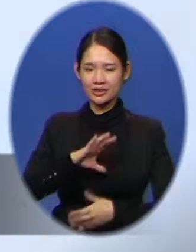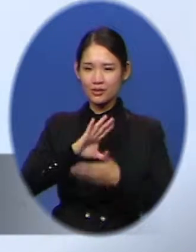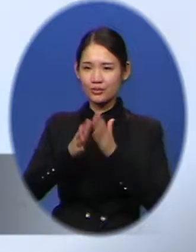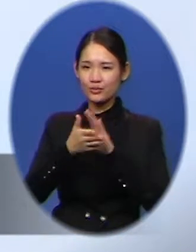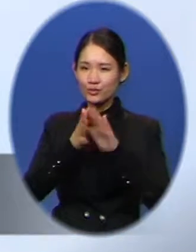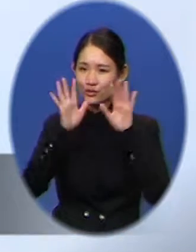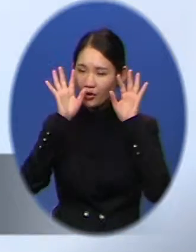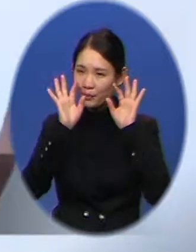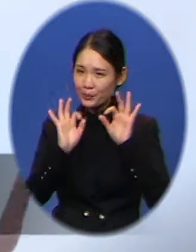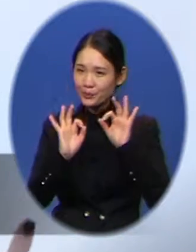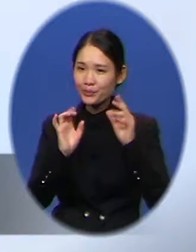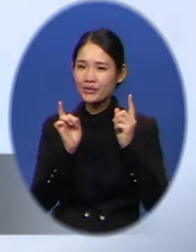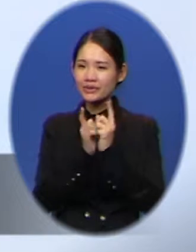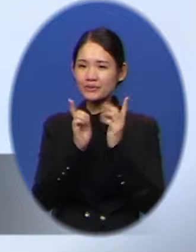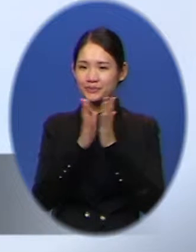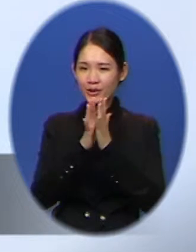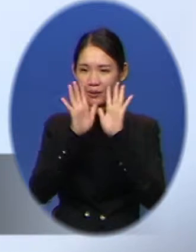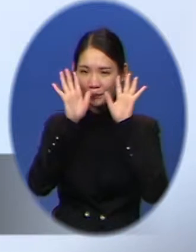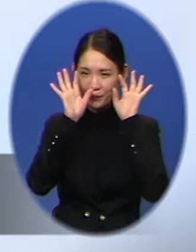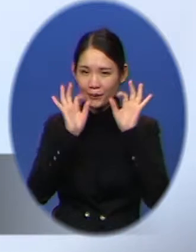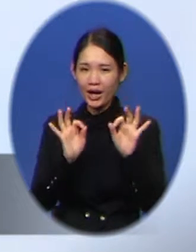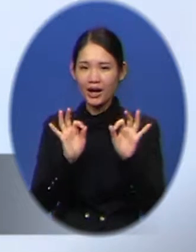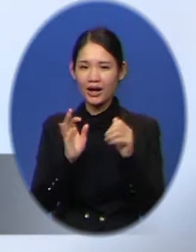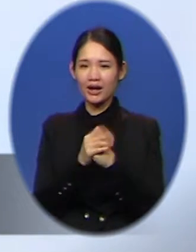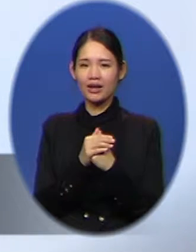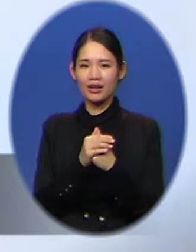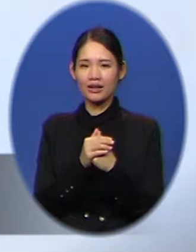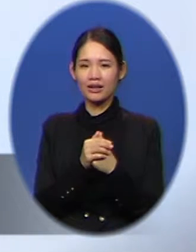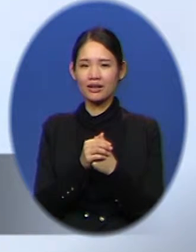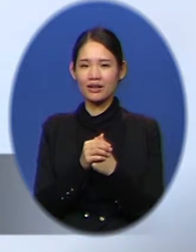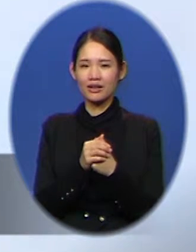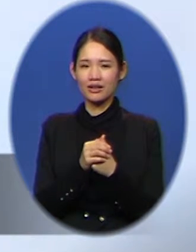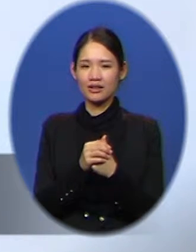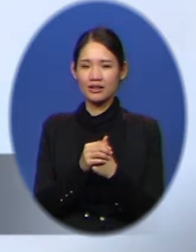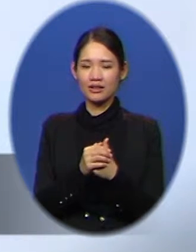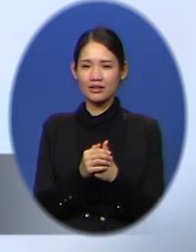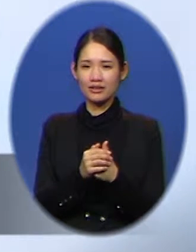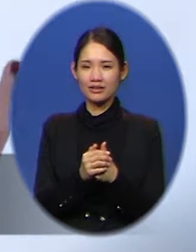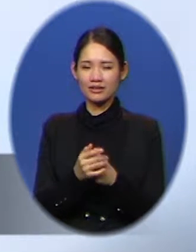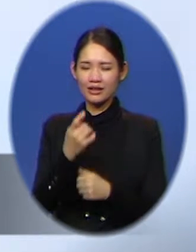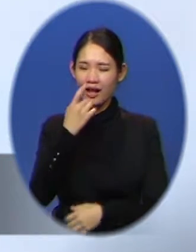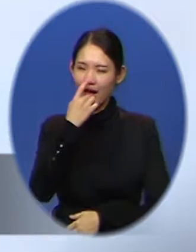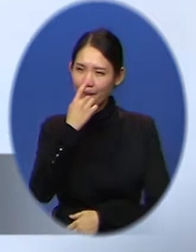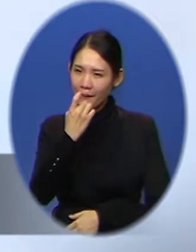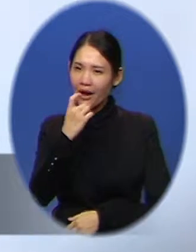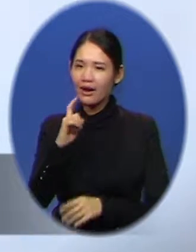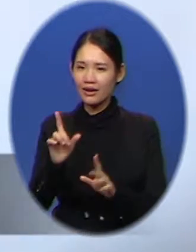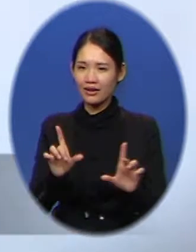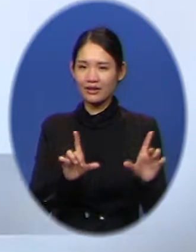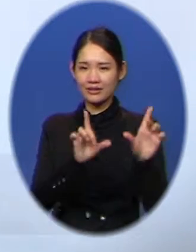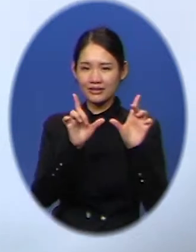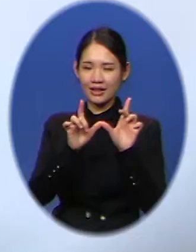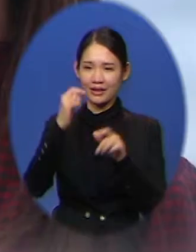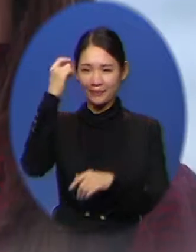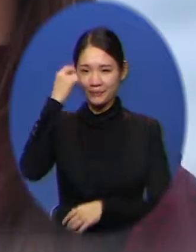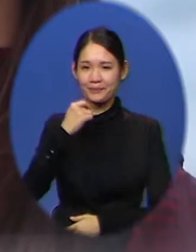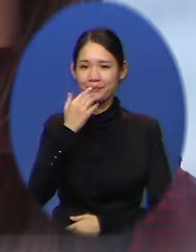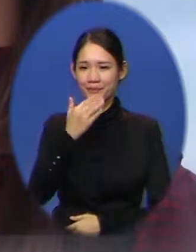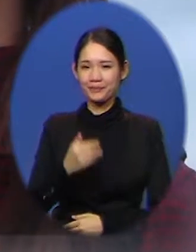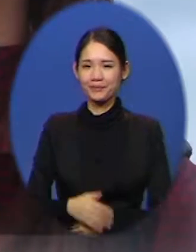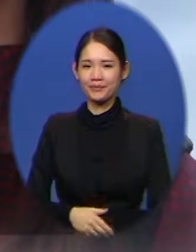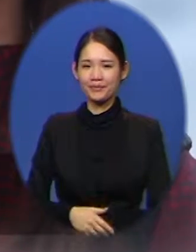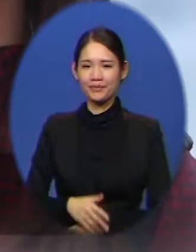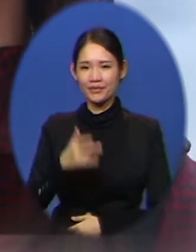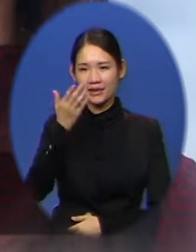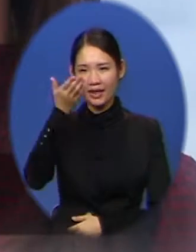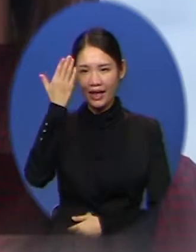그 뭐 어떤 생활 그 뭐 어떤 멋있는 생활도 느낄 수 있어요. 옛날